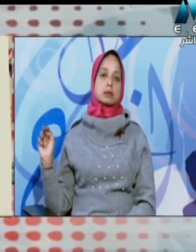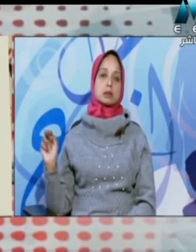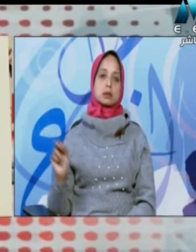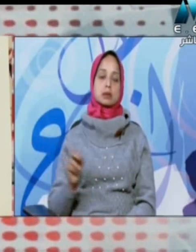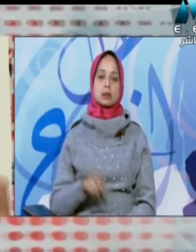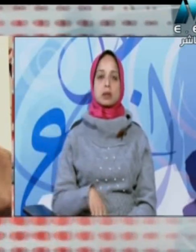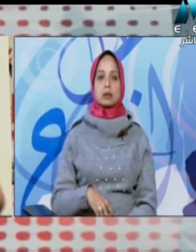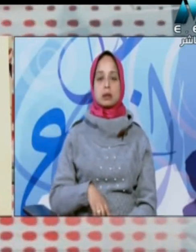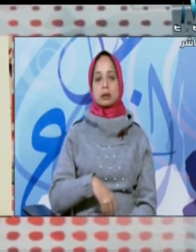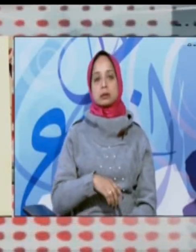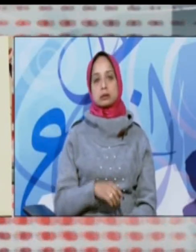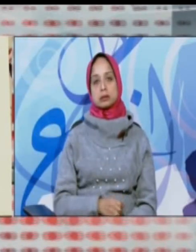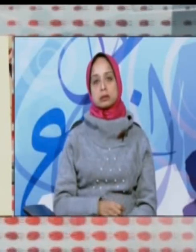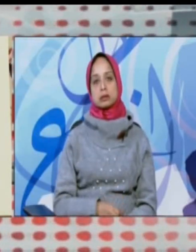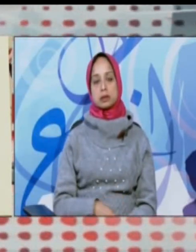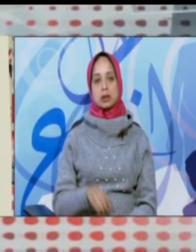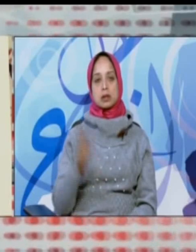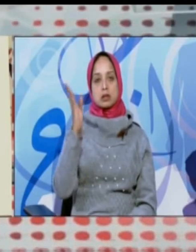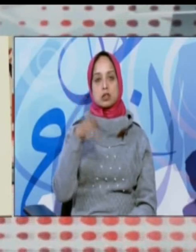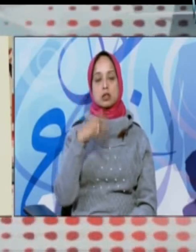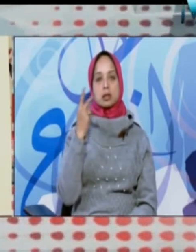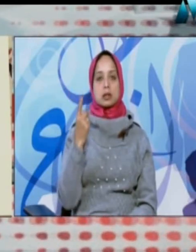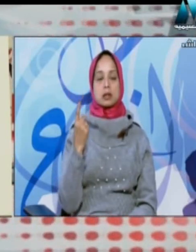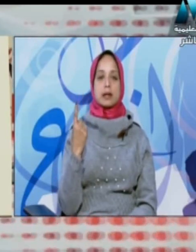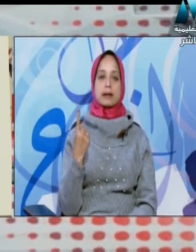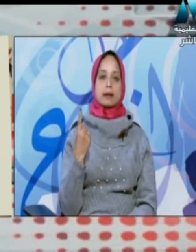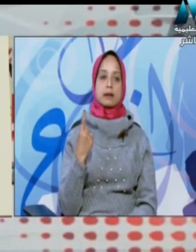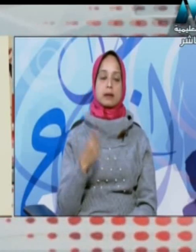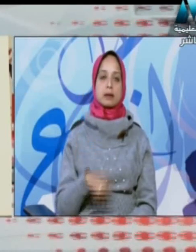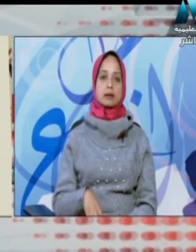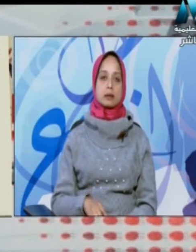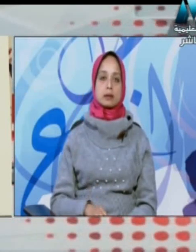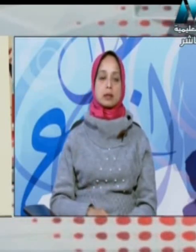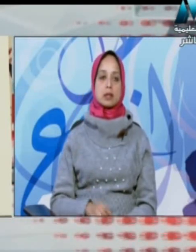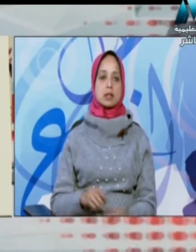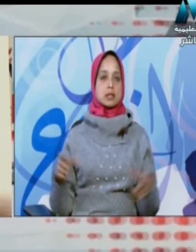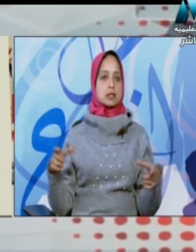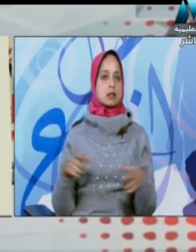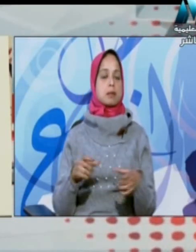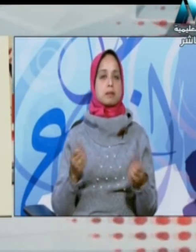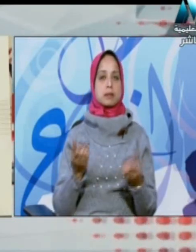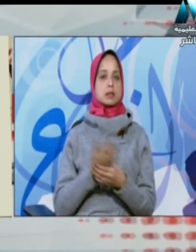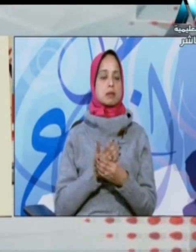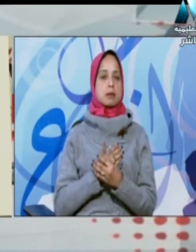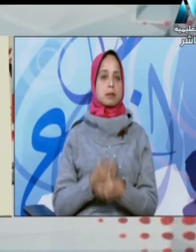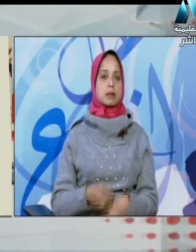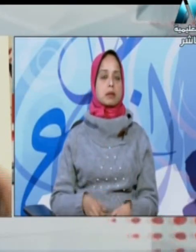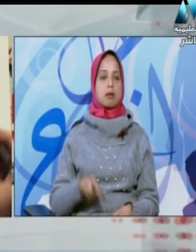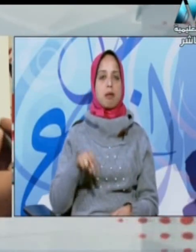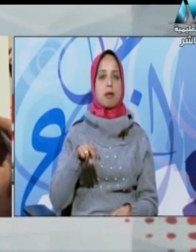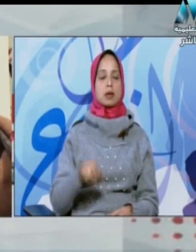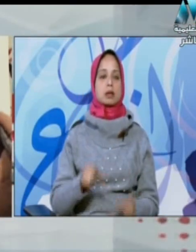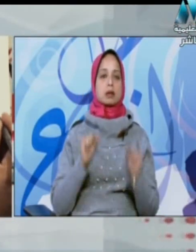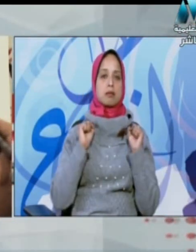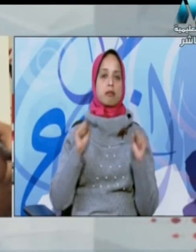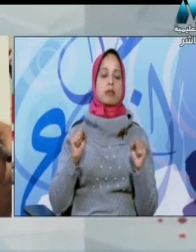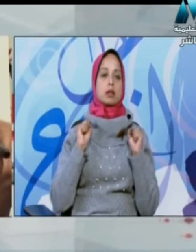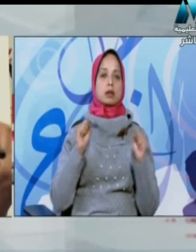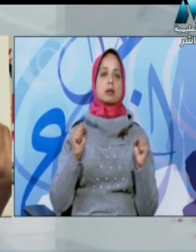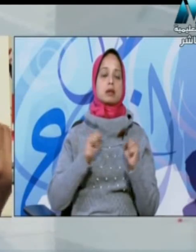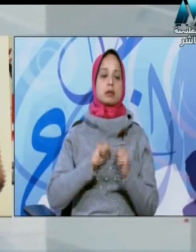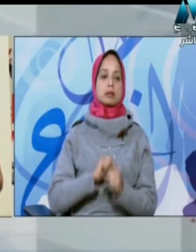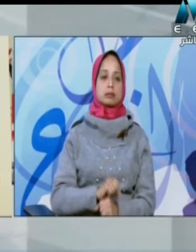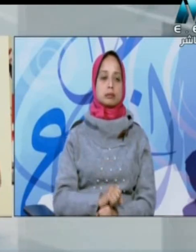طيب طبعا لما تم محاصرة مبنى محافظة الإسماعيلية ازاي؟ طبعا نظرا لحركة الفدائيين، احنا عندنا حركة